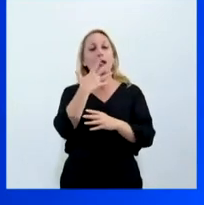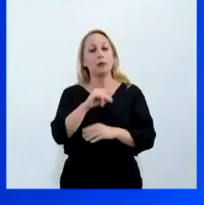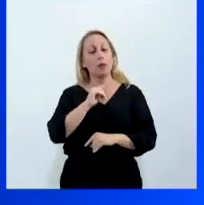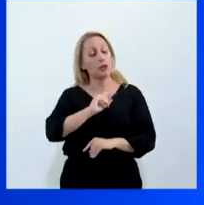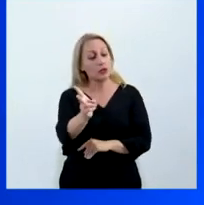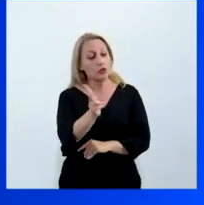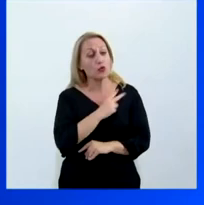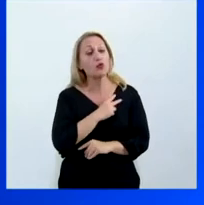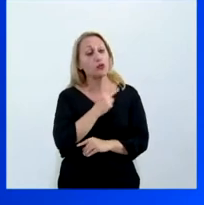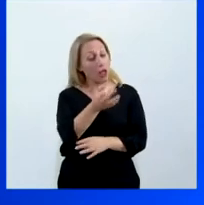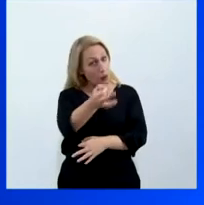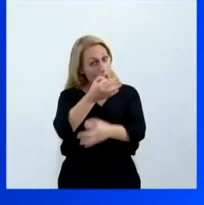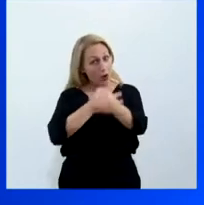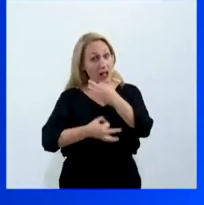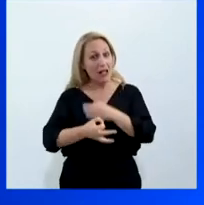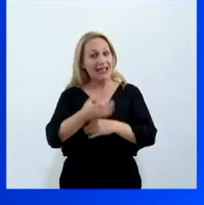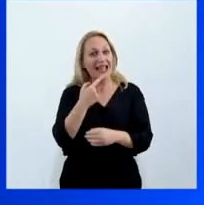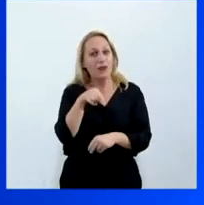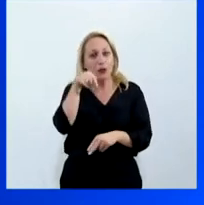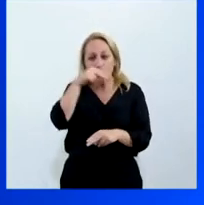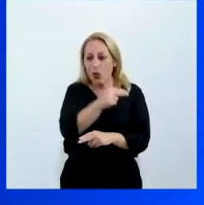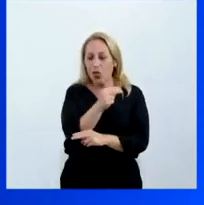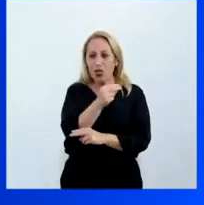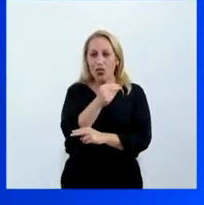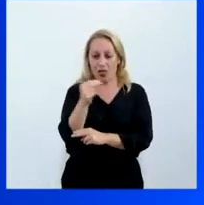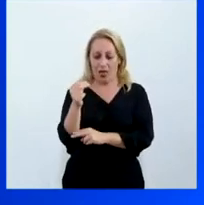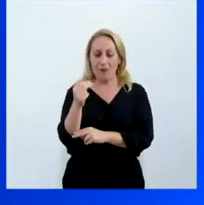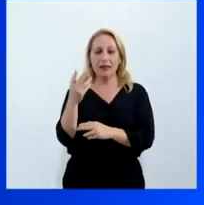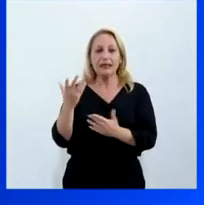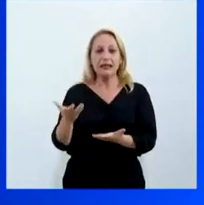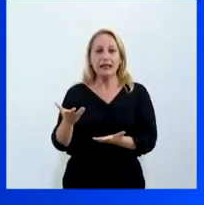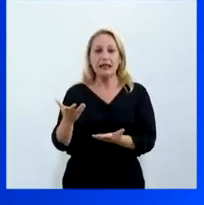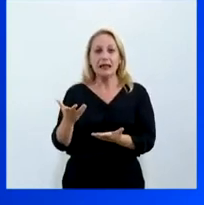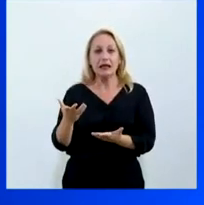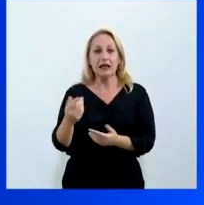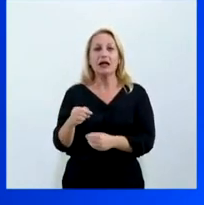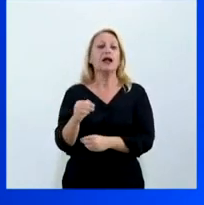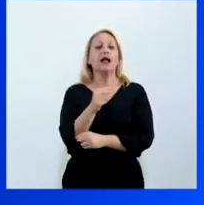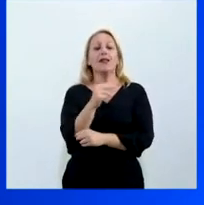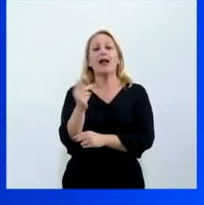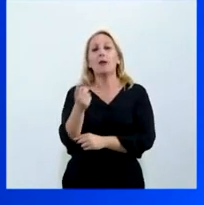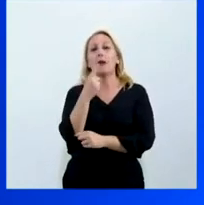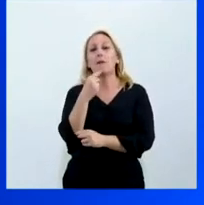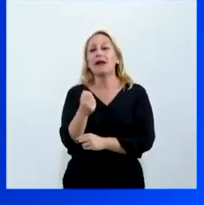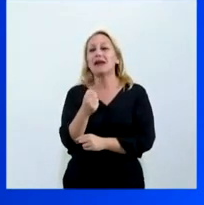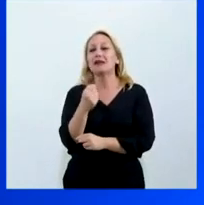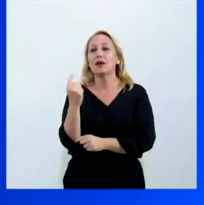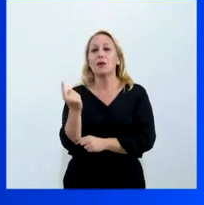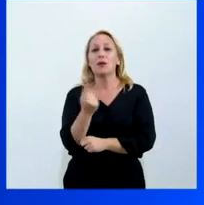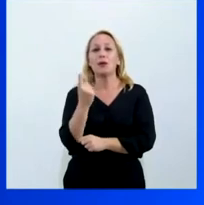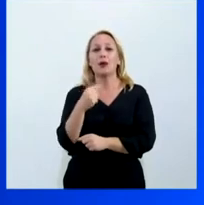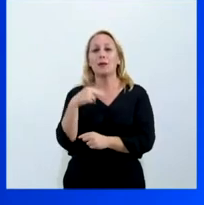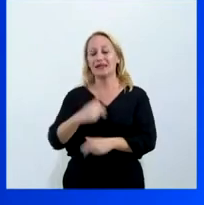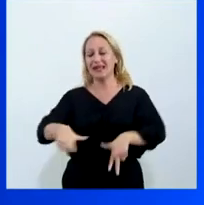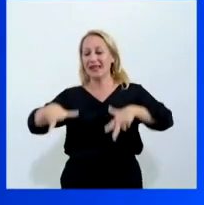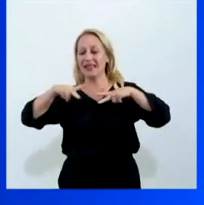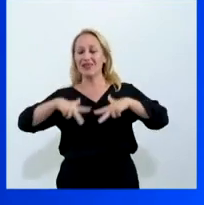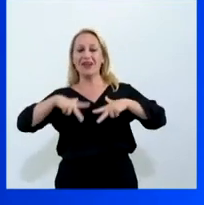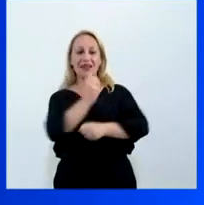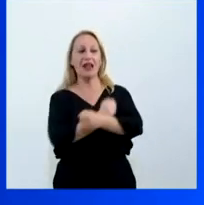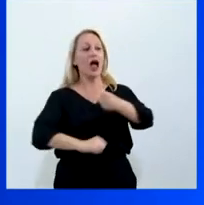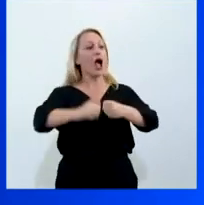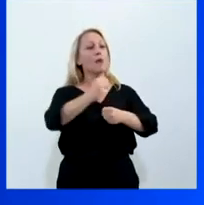δίκιο να λέτε ότι αποτελεί την καραμέλα διαδοχικών κυβερνήσεων.